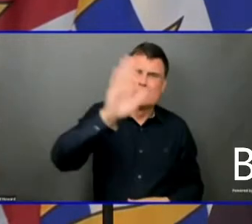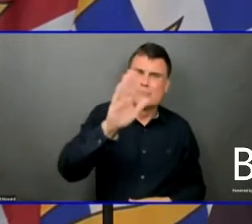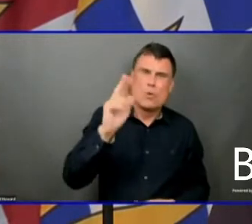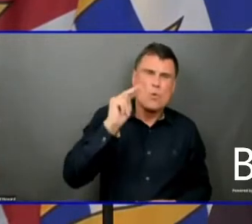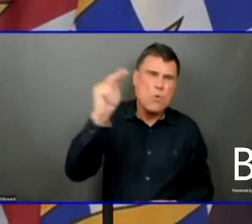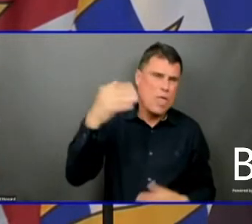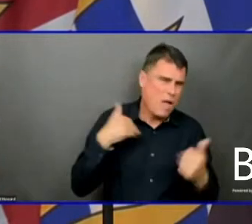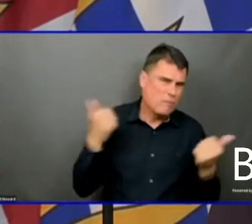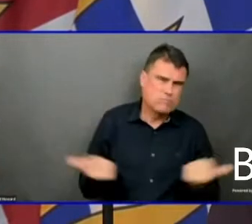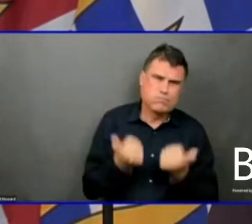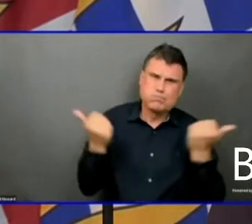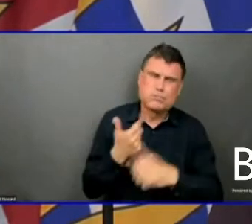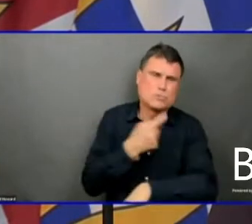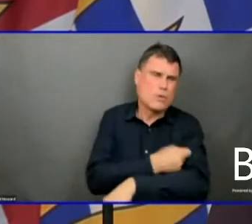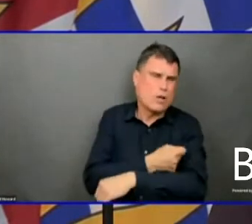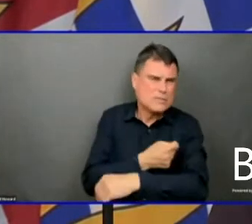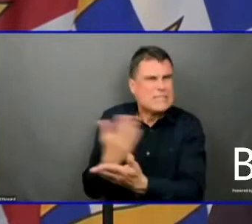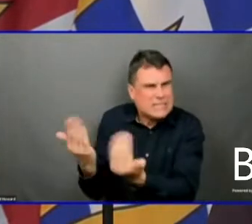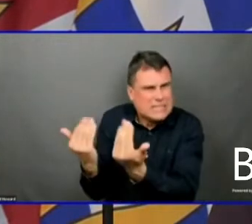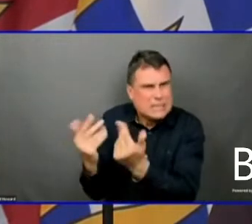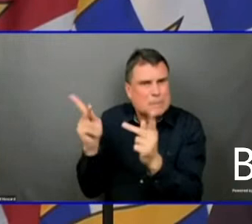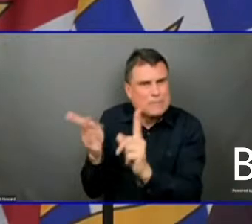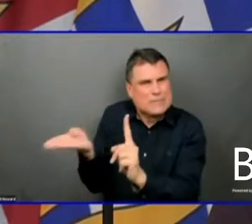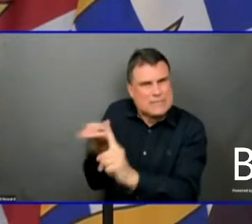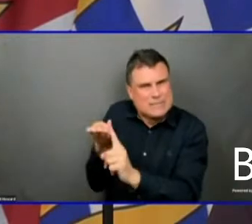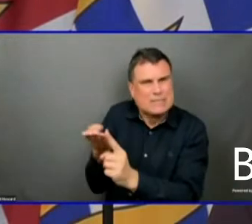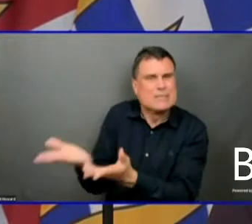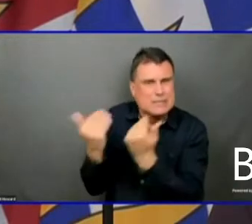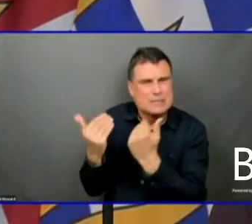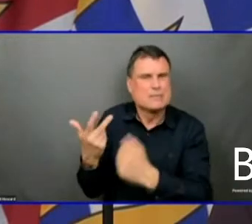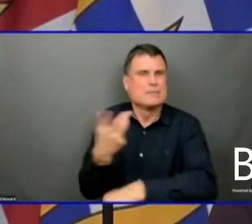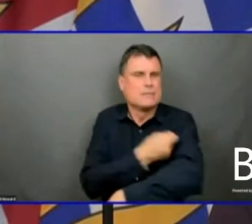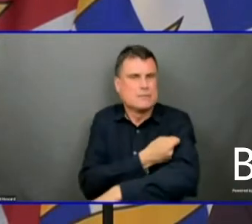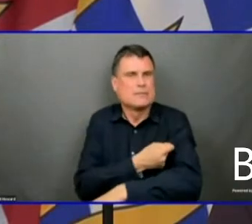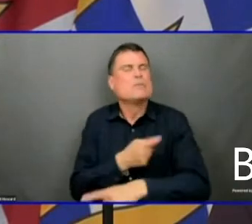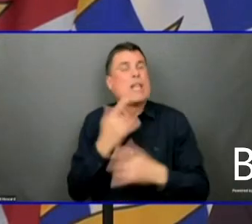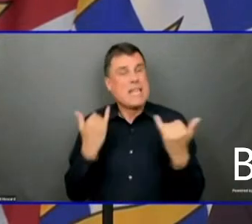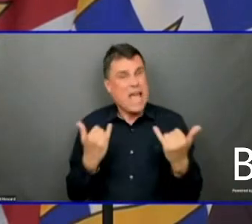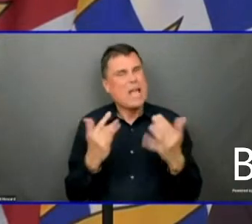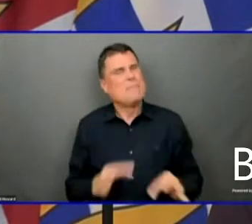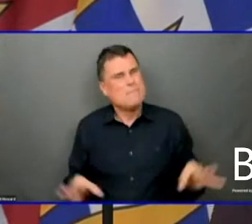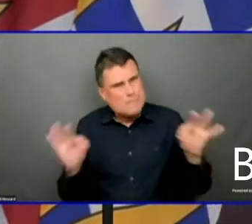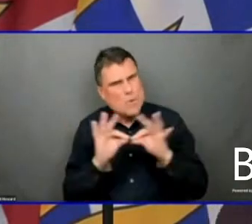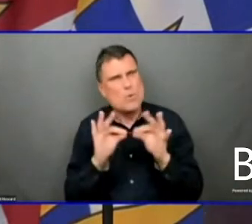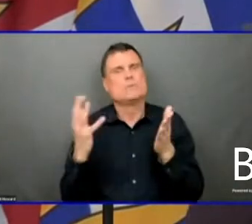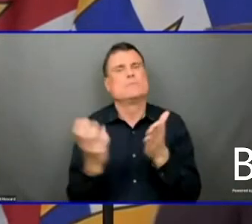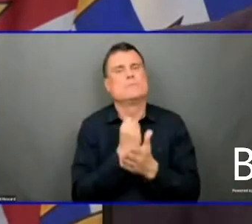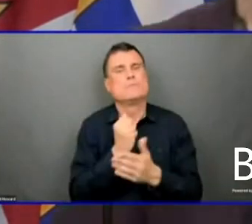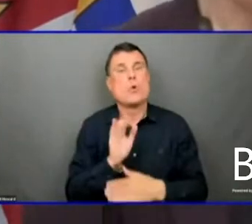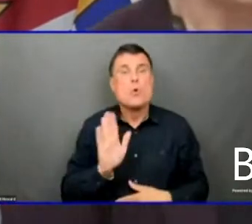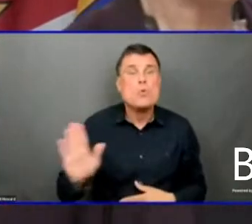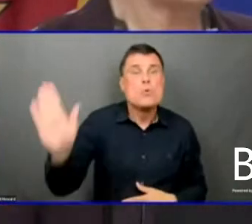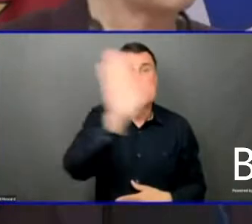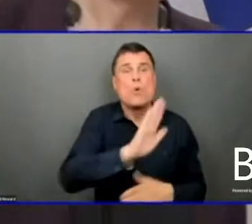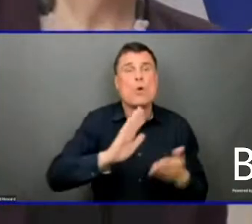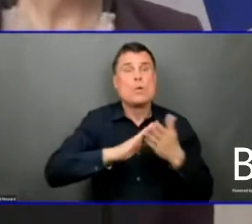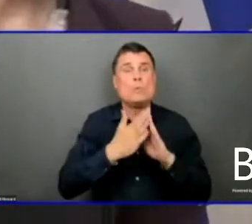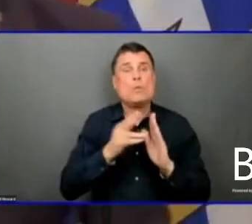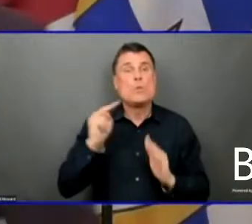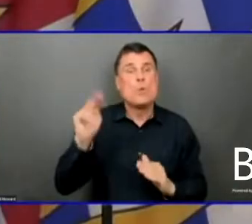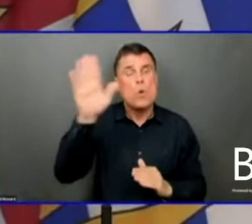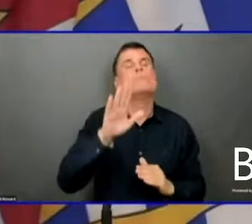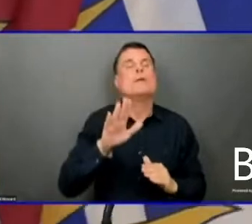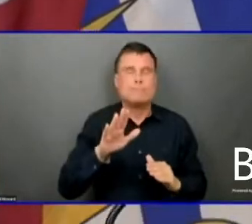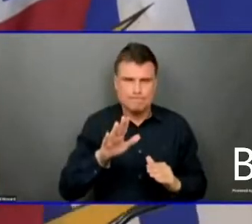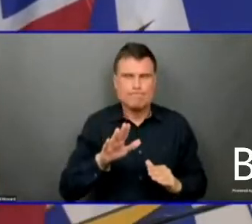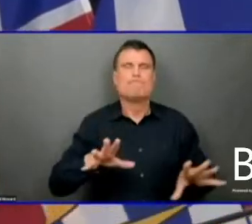different ways. And right now is really important in those communities too. 所以重点扶持所以很重要，就是